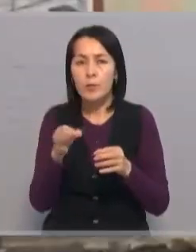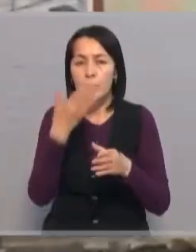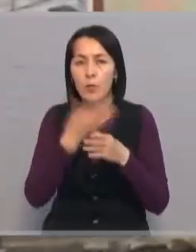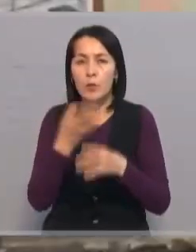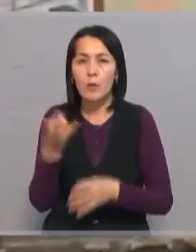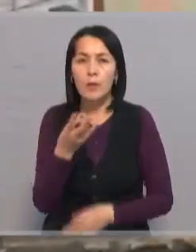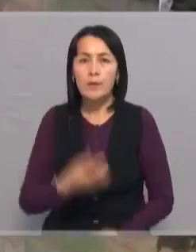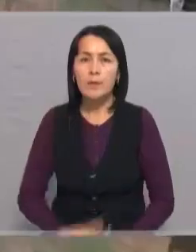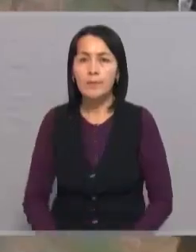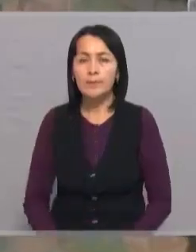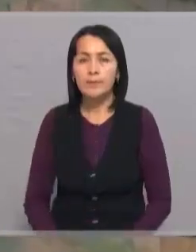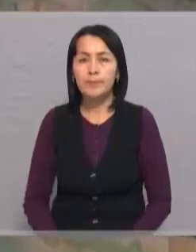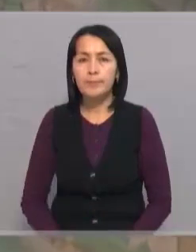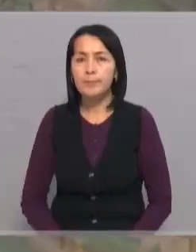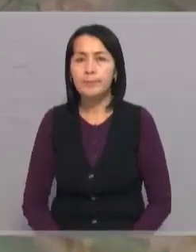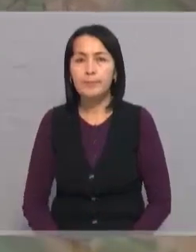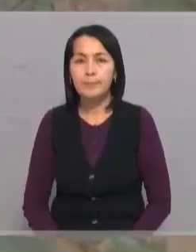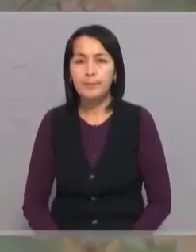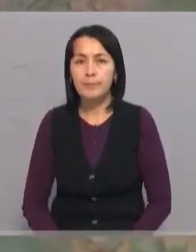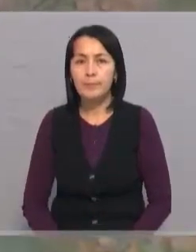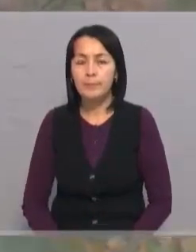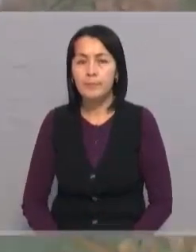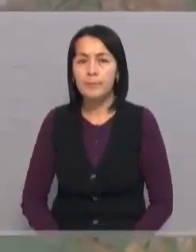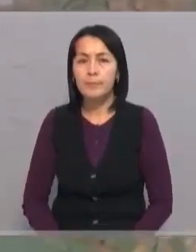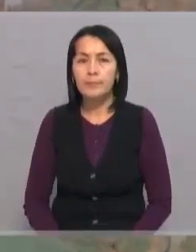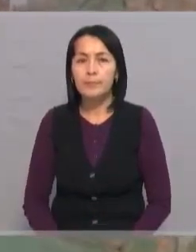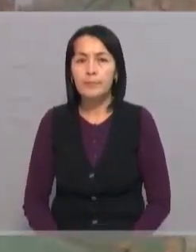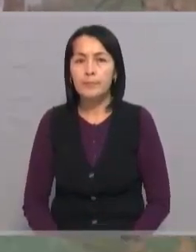қолдауы қажет. Лаура Сарман, Асылбек Мансұрхан, Айбек Бекбау, жаңалықтар.